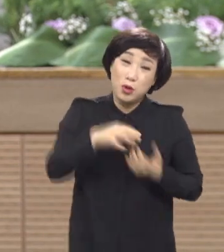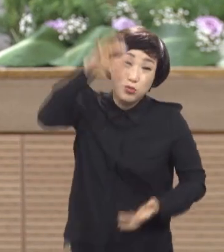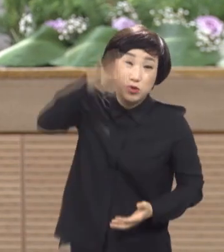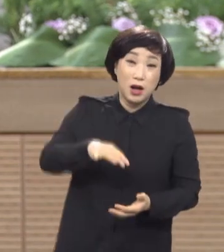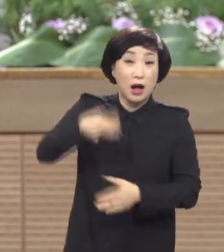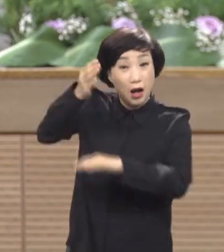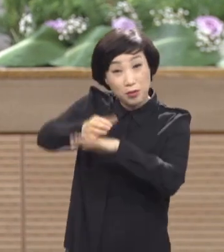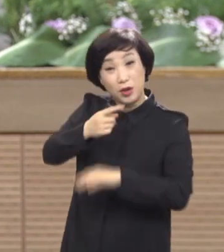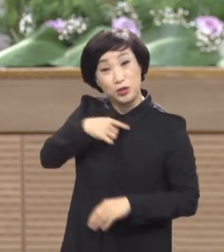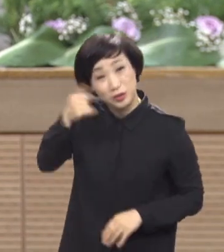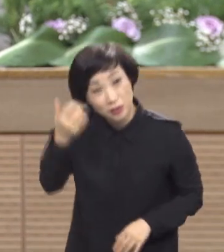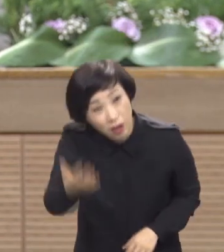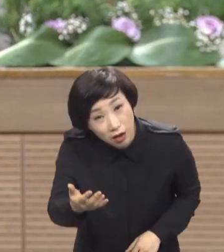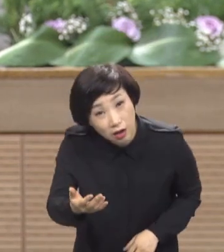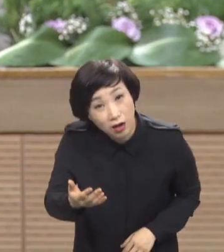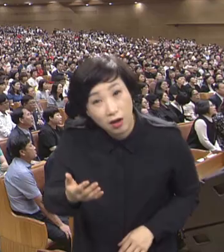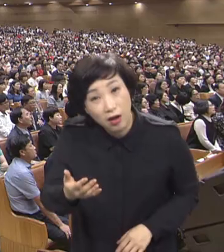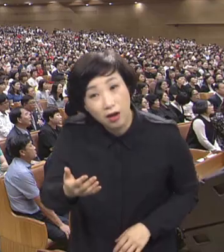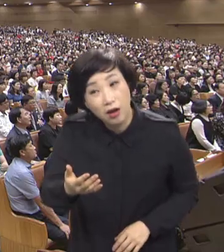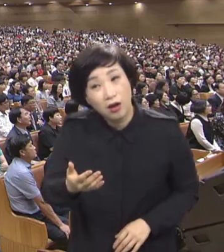만큼 감사해 본 적이 있나요?